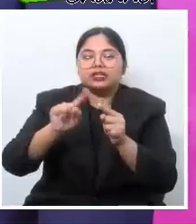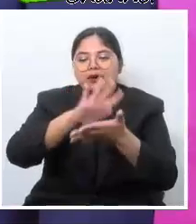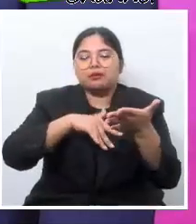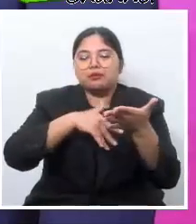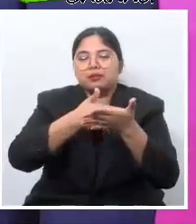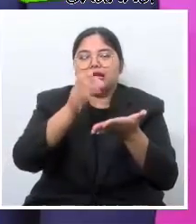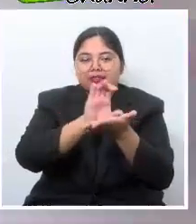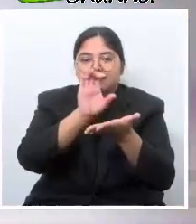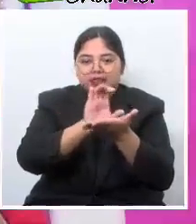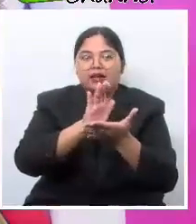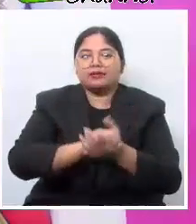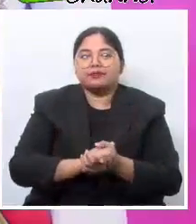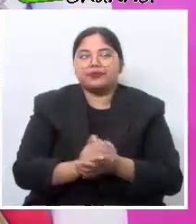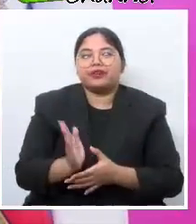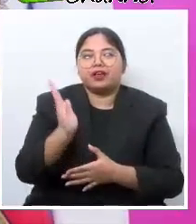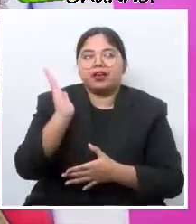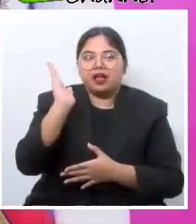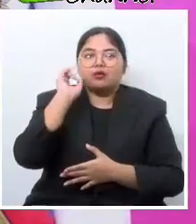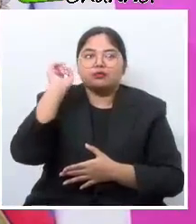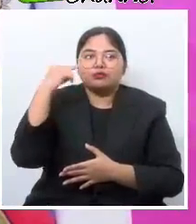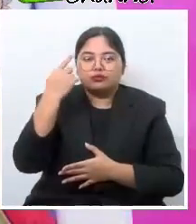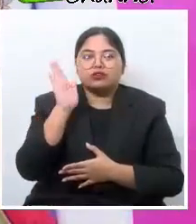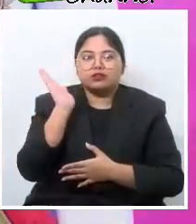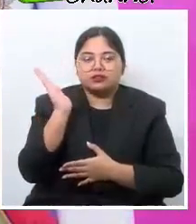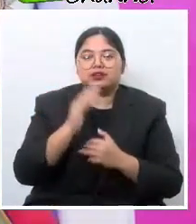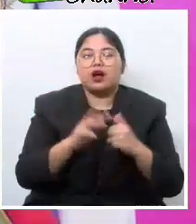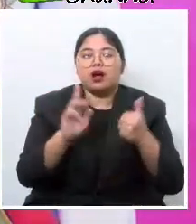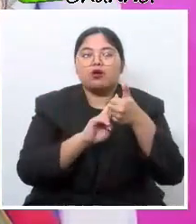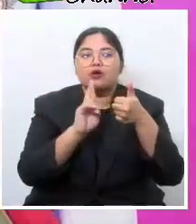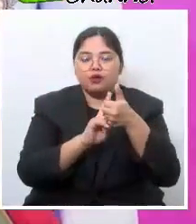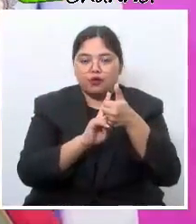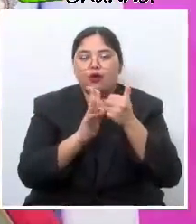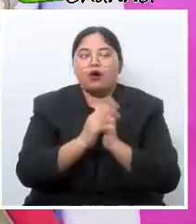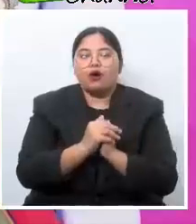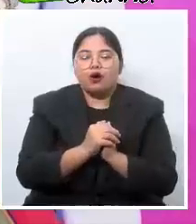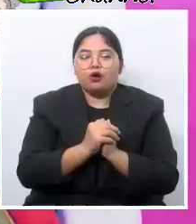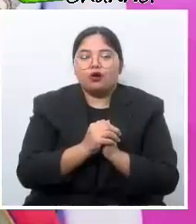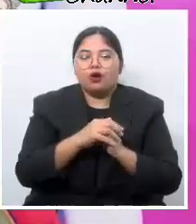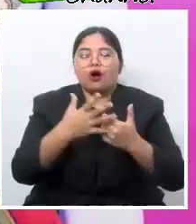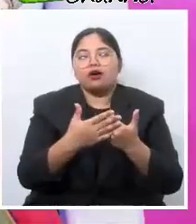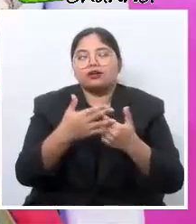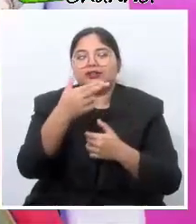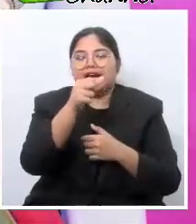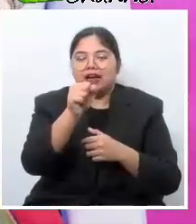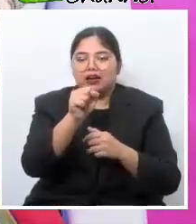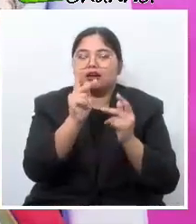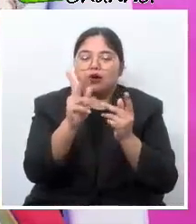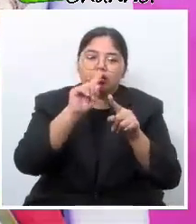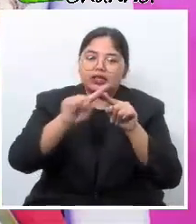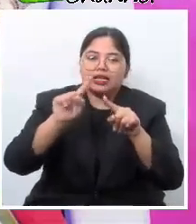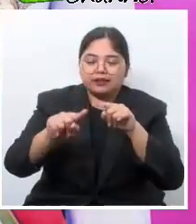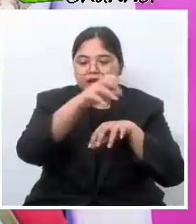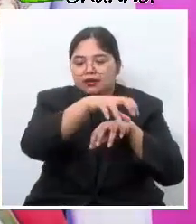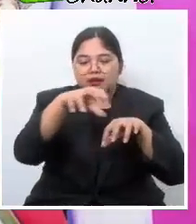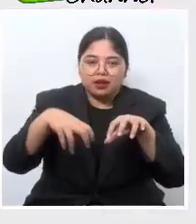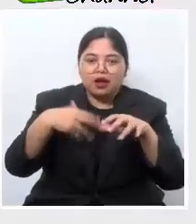ในตลาดหลักทรัพย์และนายนิรันดร์มูลธิดารองอธิบดีกรมส่งเสริมสหกรณ์ผู้เชี่ยวชาญด้านการบริหารการเงินและวางแผนทาง